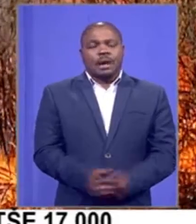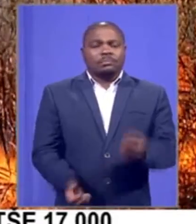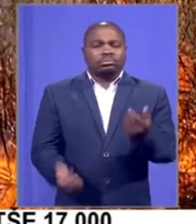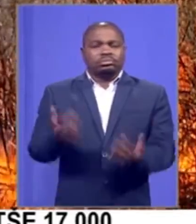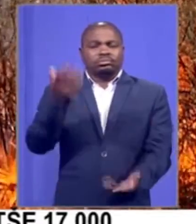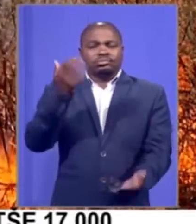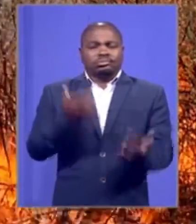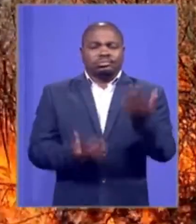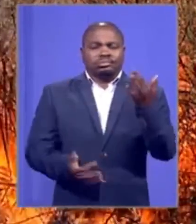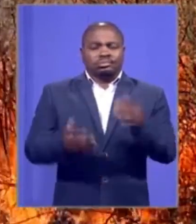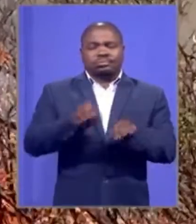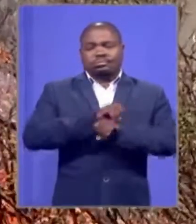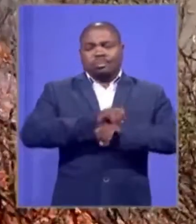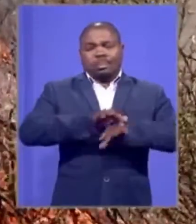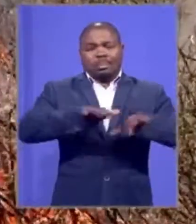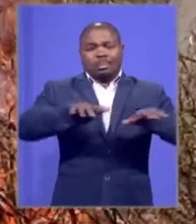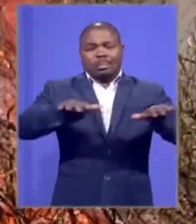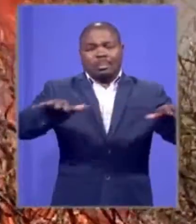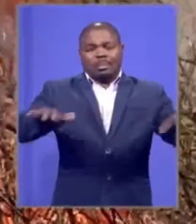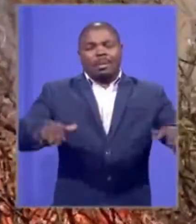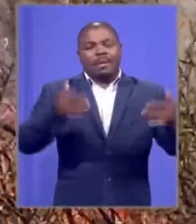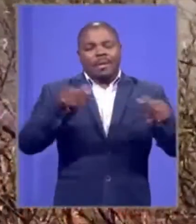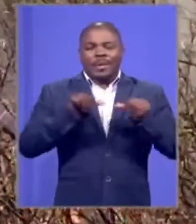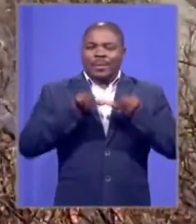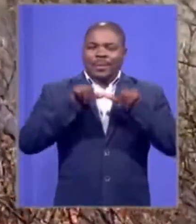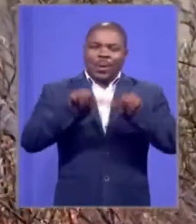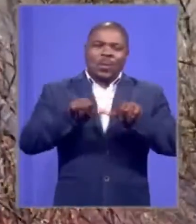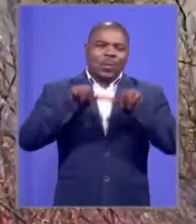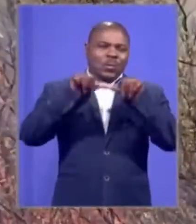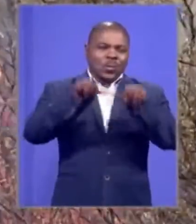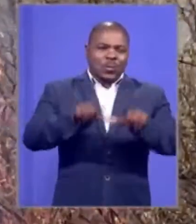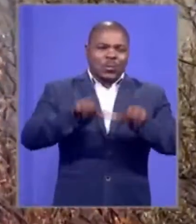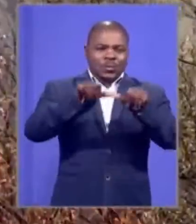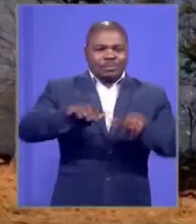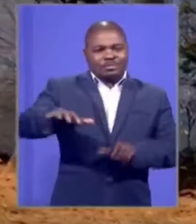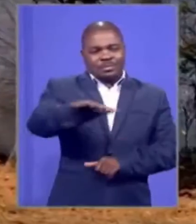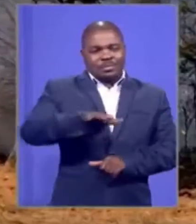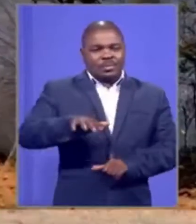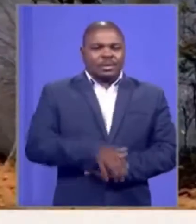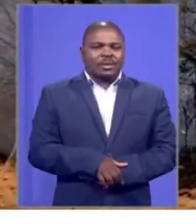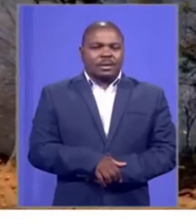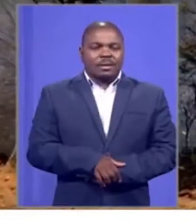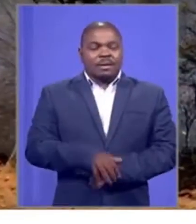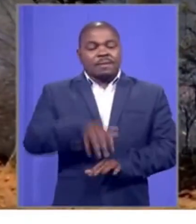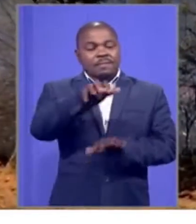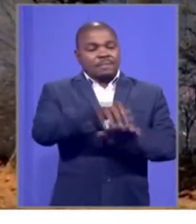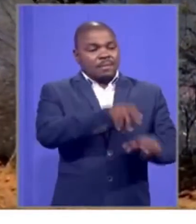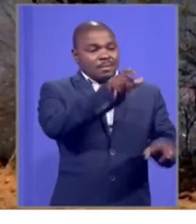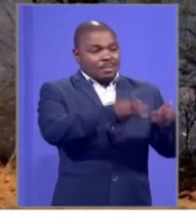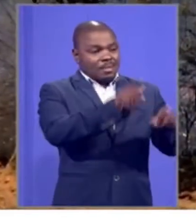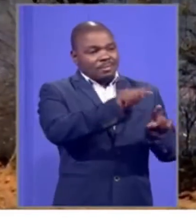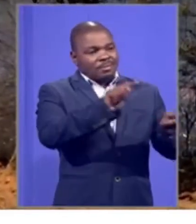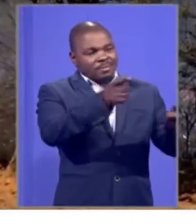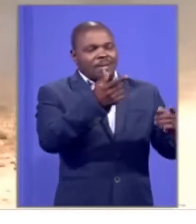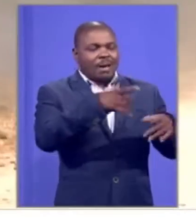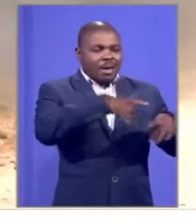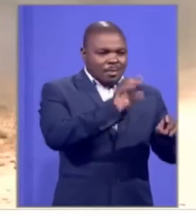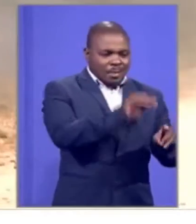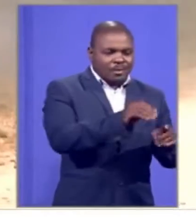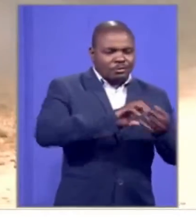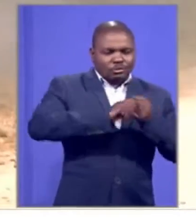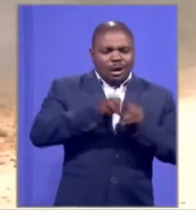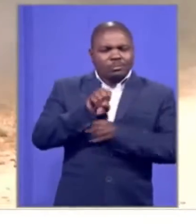Melelo eo e sa laolegeng e ntse e tsweletse go lakaila mono jaaka balemirui ba ntse ba leka go